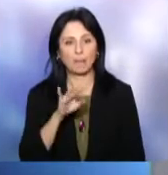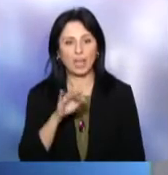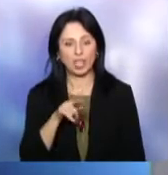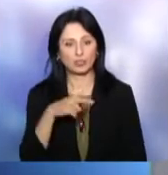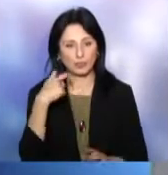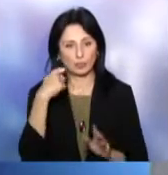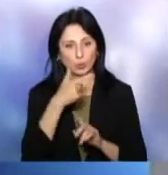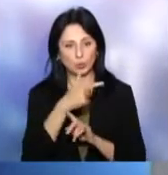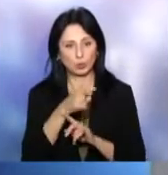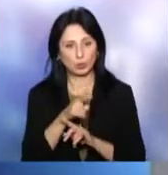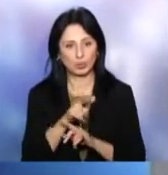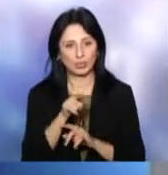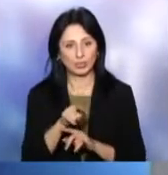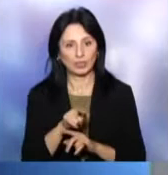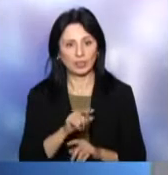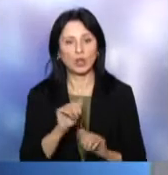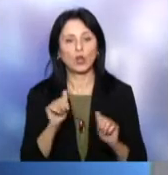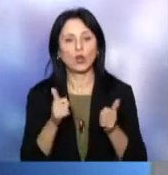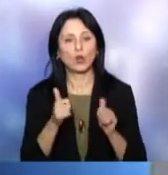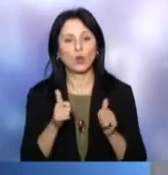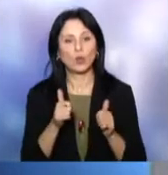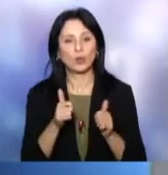მორიგი სიუჟეტი ამ ციკლიდან, როგორ